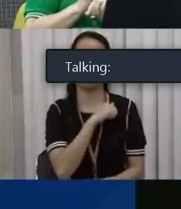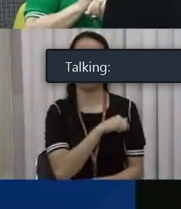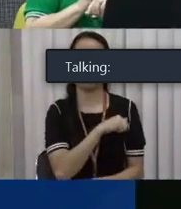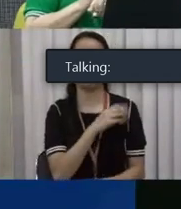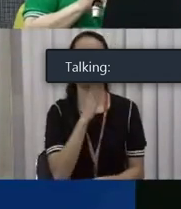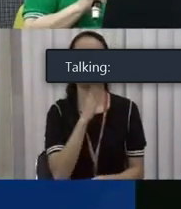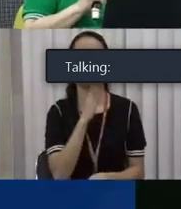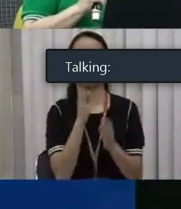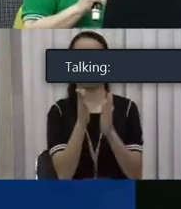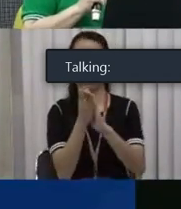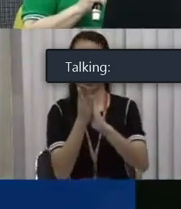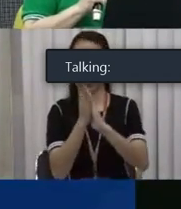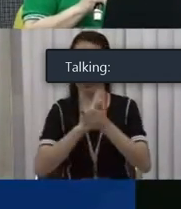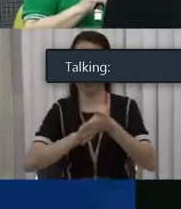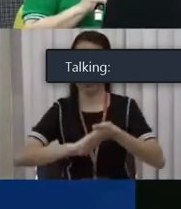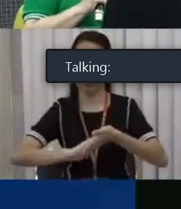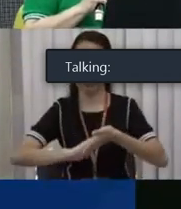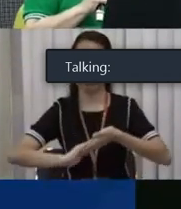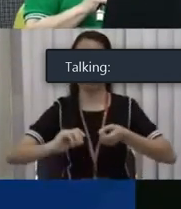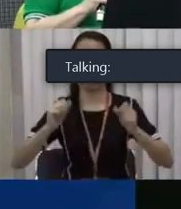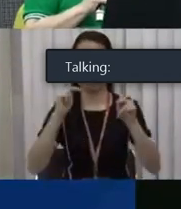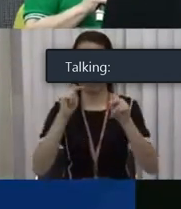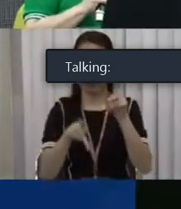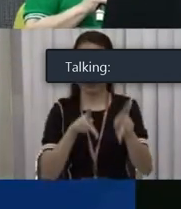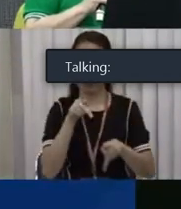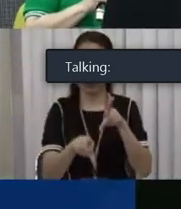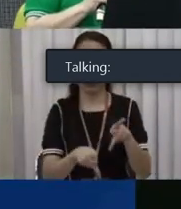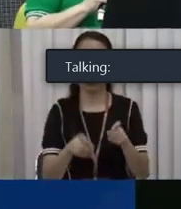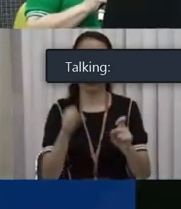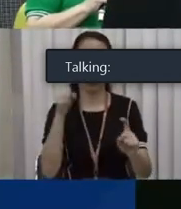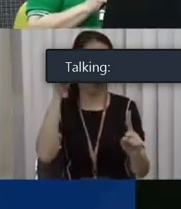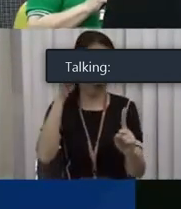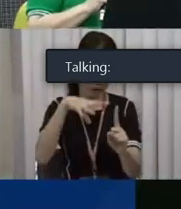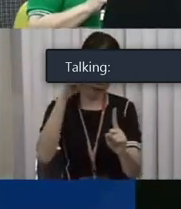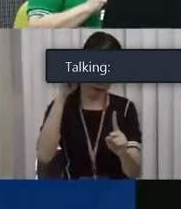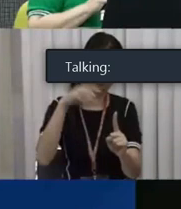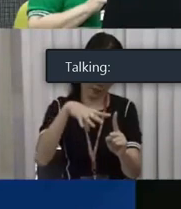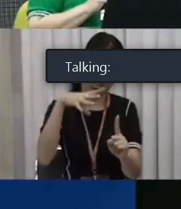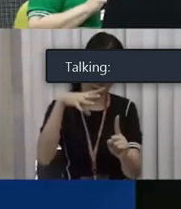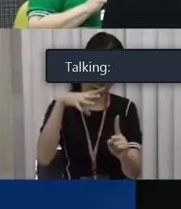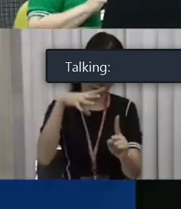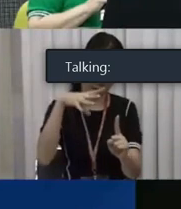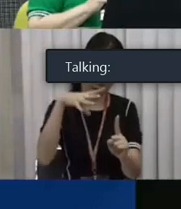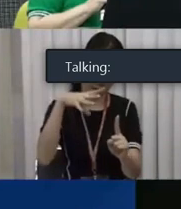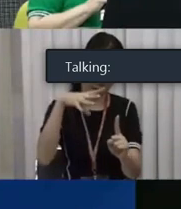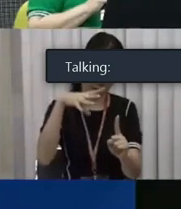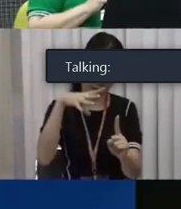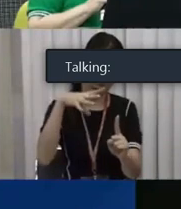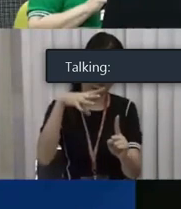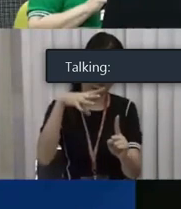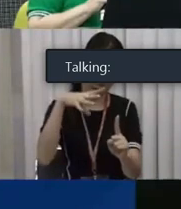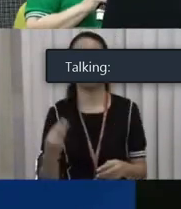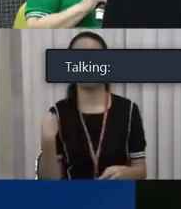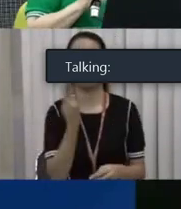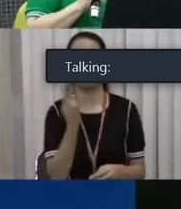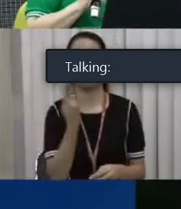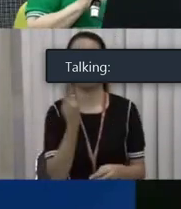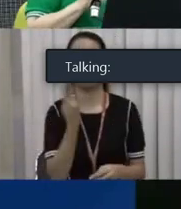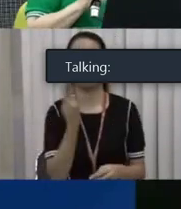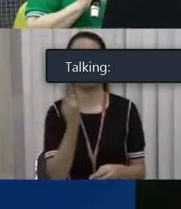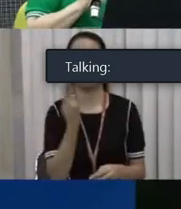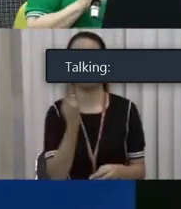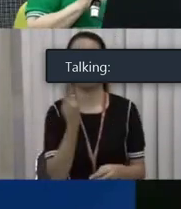attitude, become people oriented. So sa ato ang pagka people oriented, mauni ang gikinahanglan